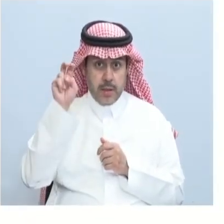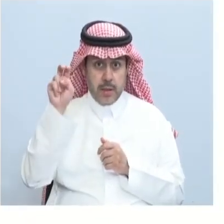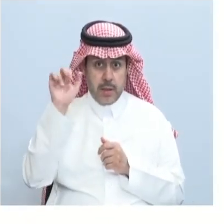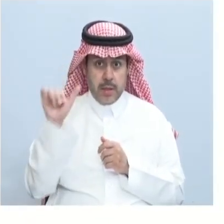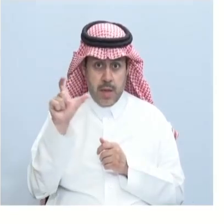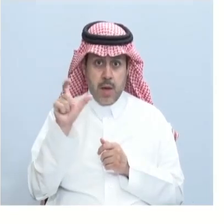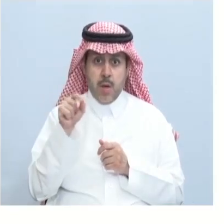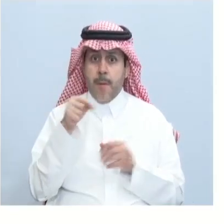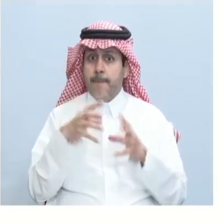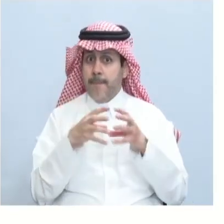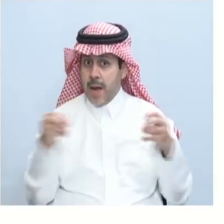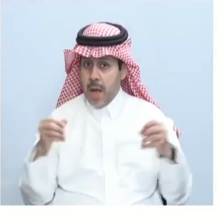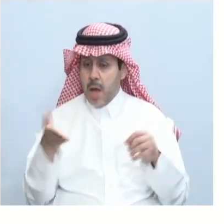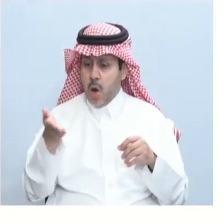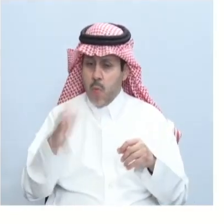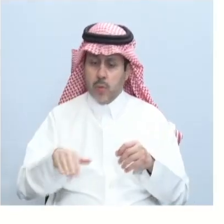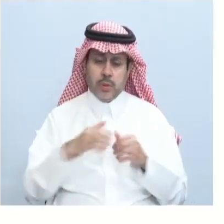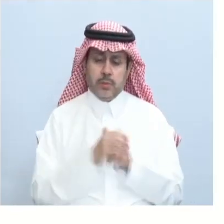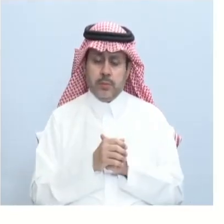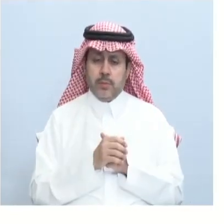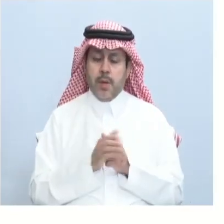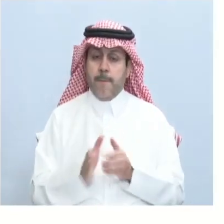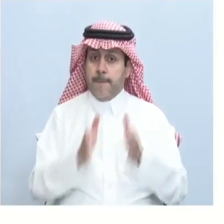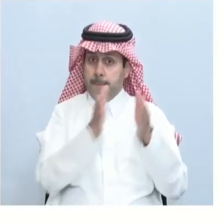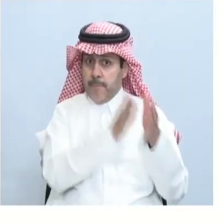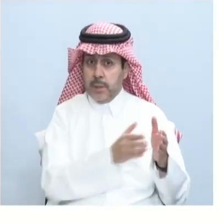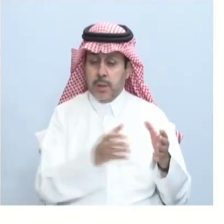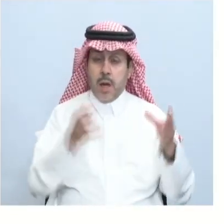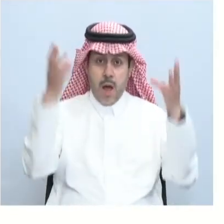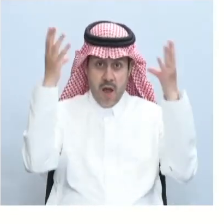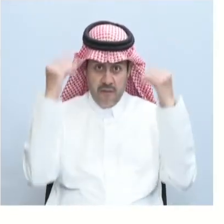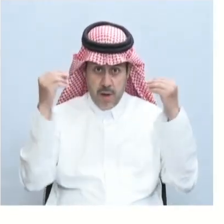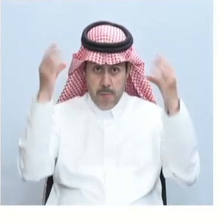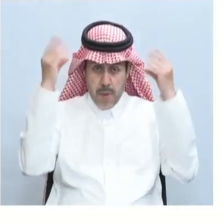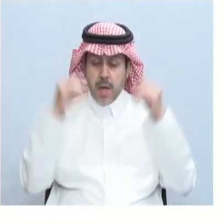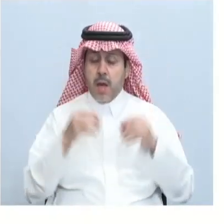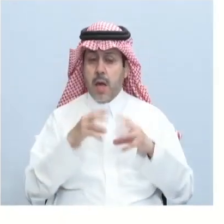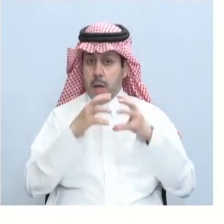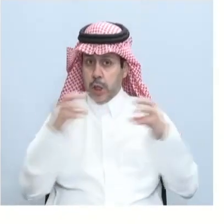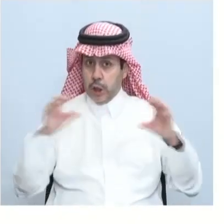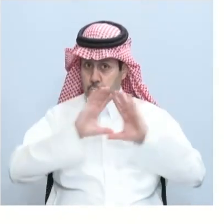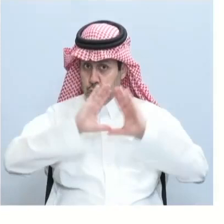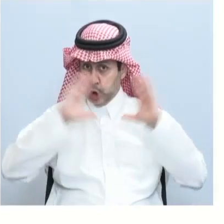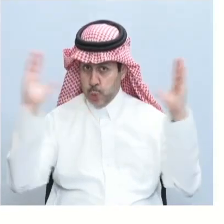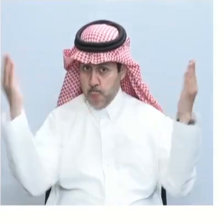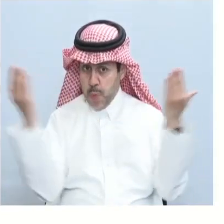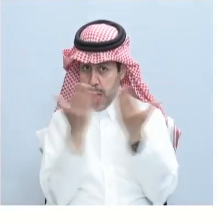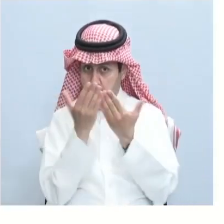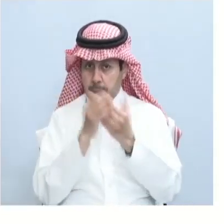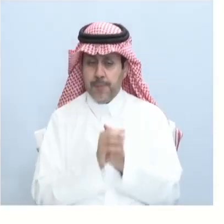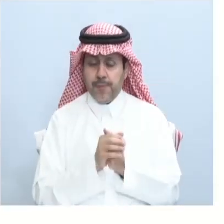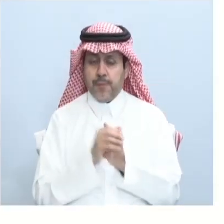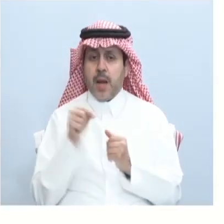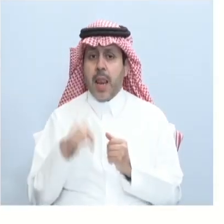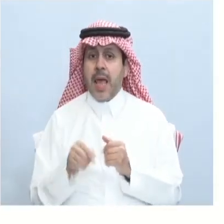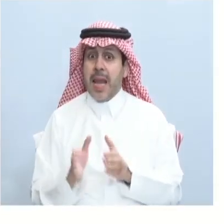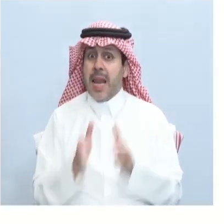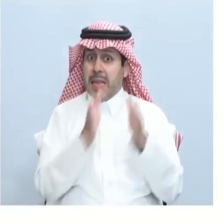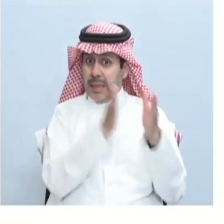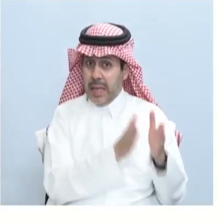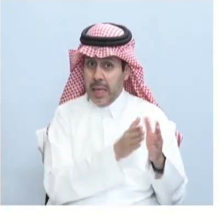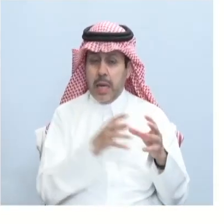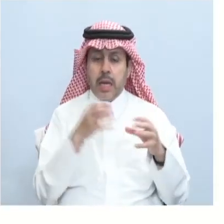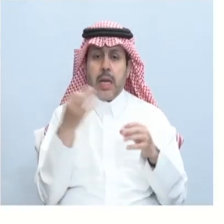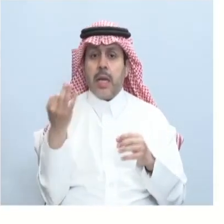الموت بعد ان اخذنا المعنى الاجمالي لهذه الايات الان ننتقل الى معاني المفردات